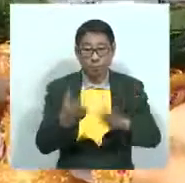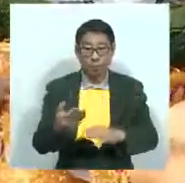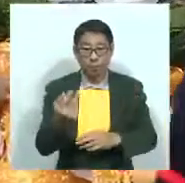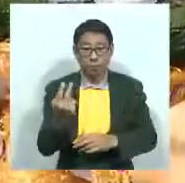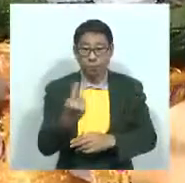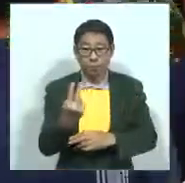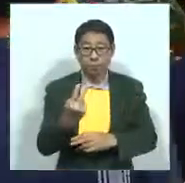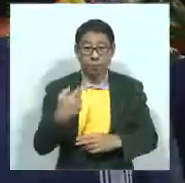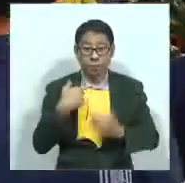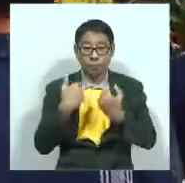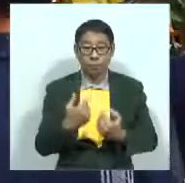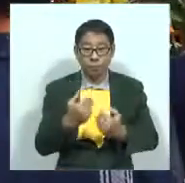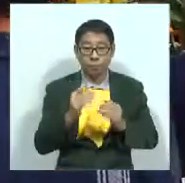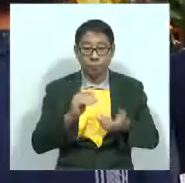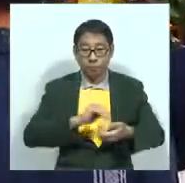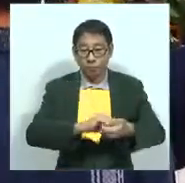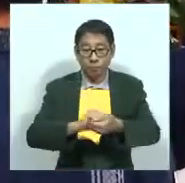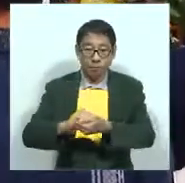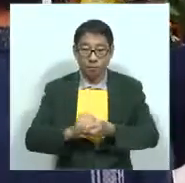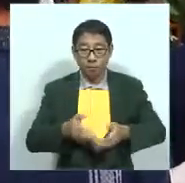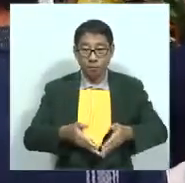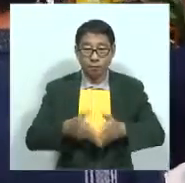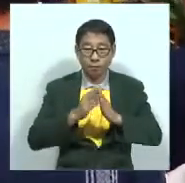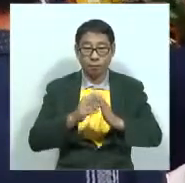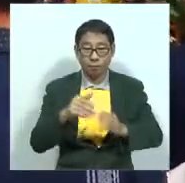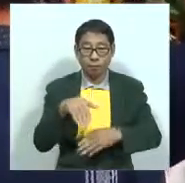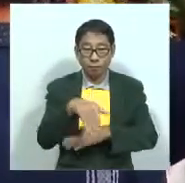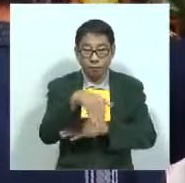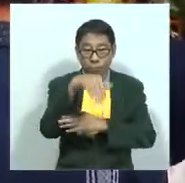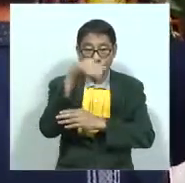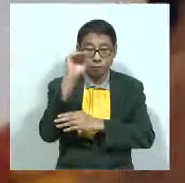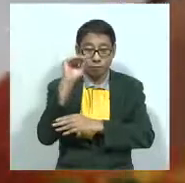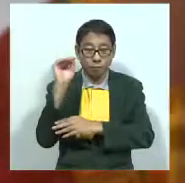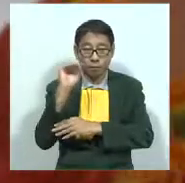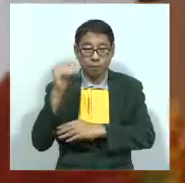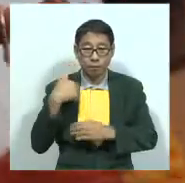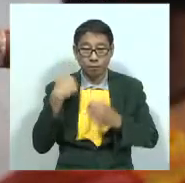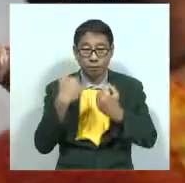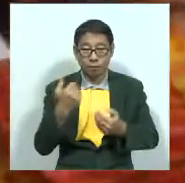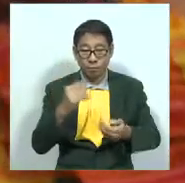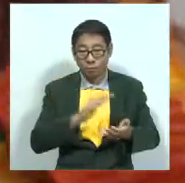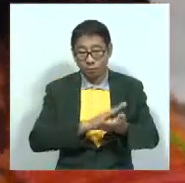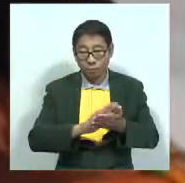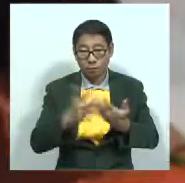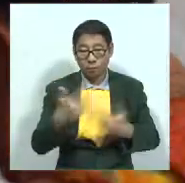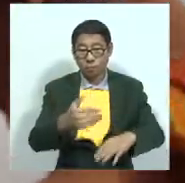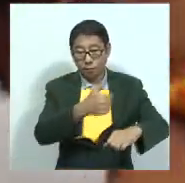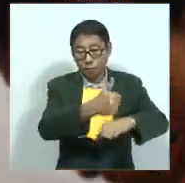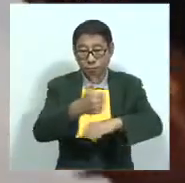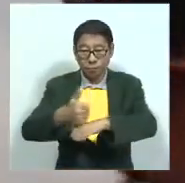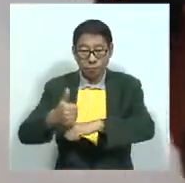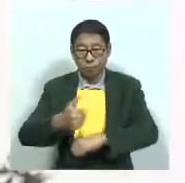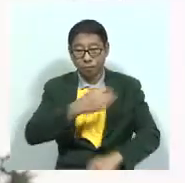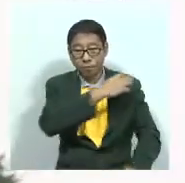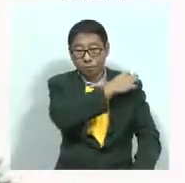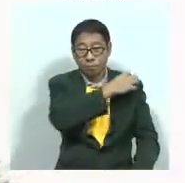คู่แล้วก็เป็นผู้ที่ร่วมกันก่อสร้างองค์พญาศรีสัตนคราชจนแล้วเสร็จได้นำหัวหน้าส่วนราชการและ